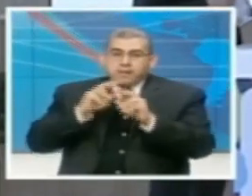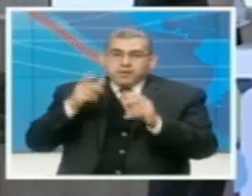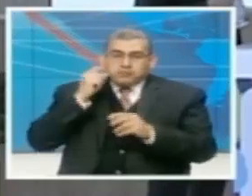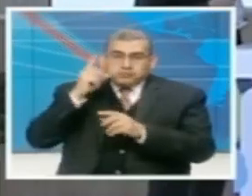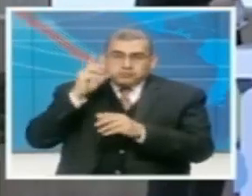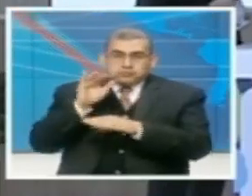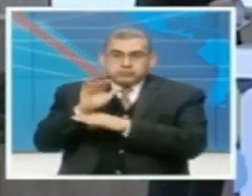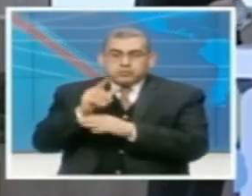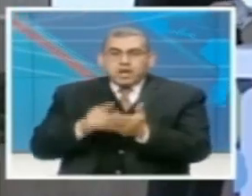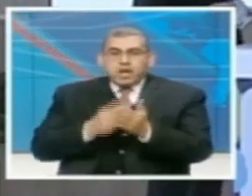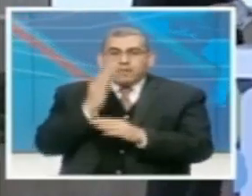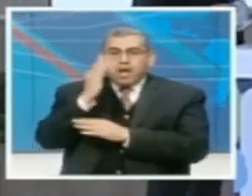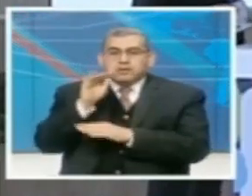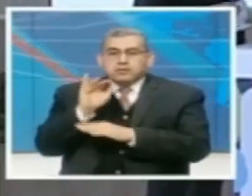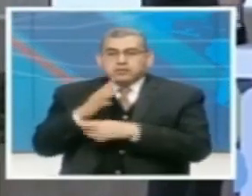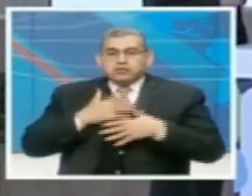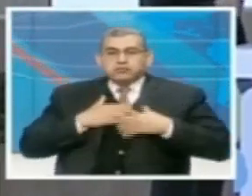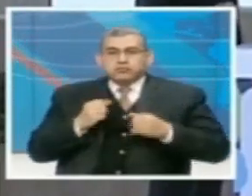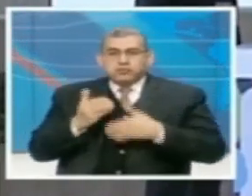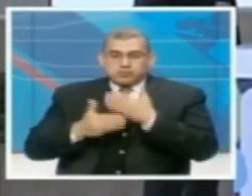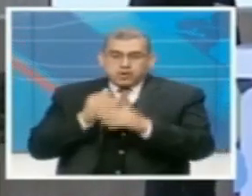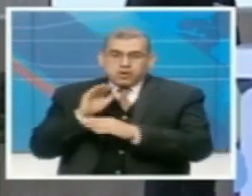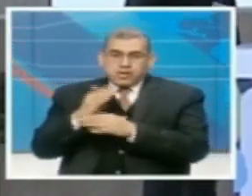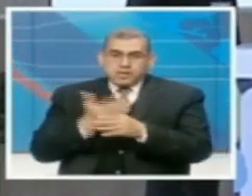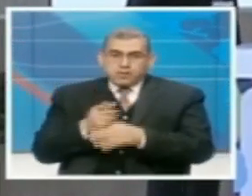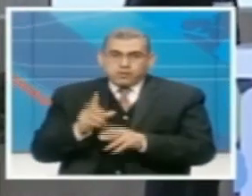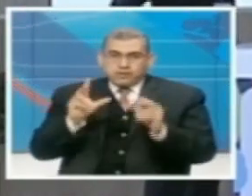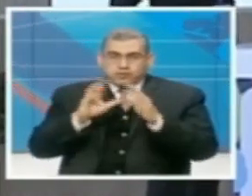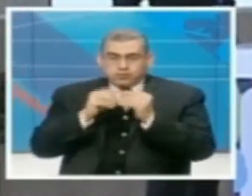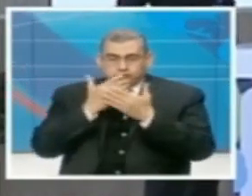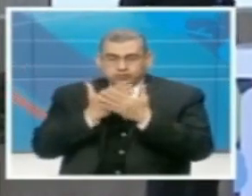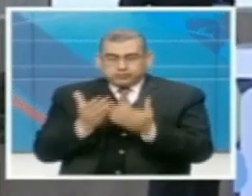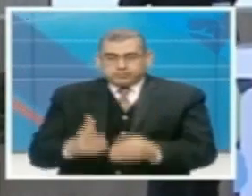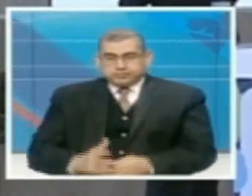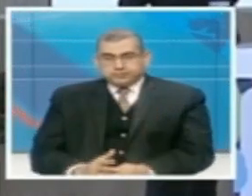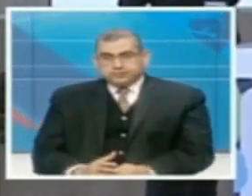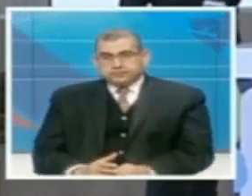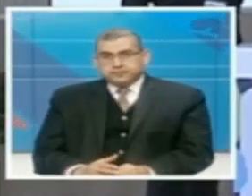تعد احد المحاور المهمه لمواجهه تلك الامراض. محمد حلمي، التلفزيون المصري.